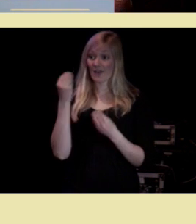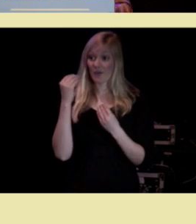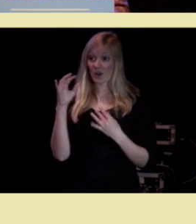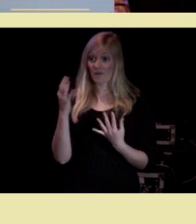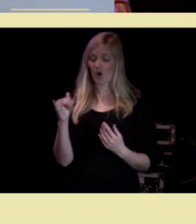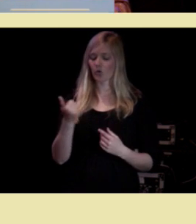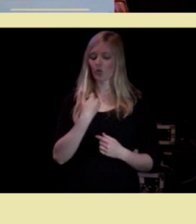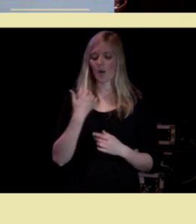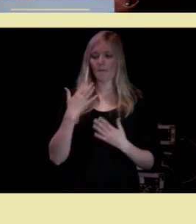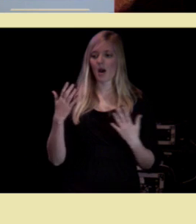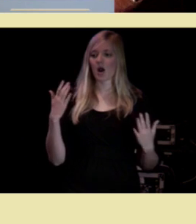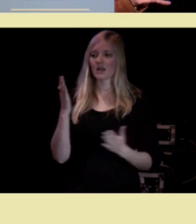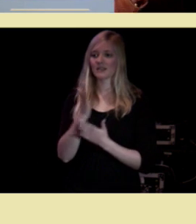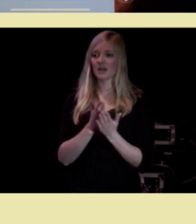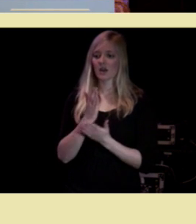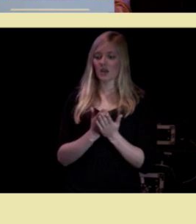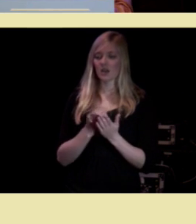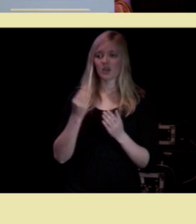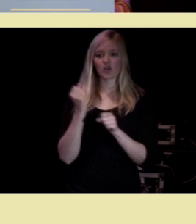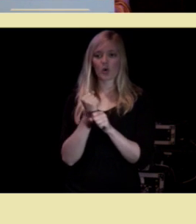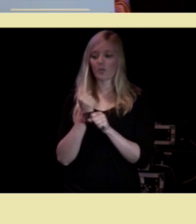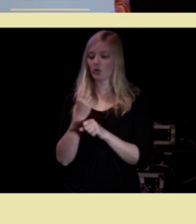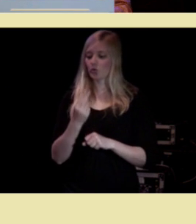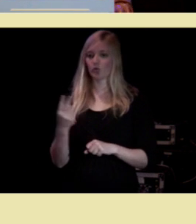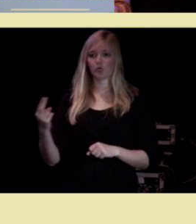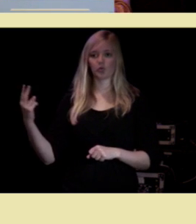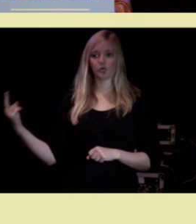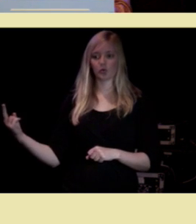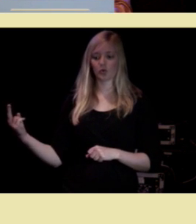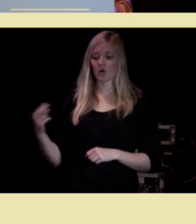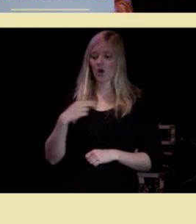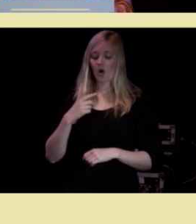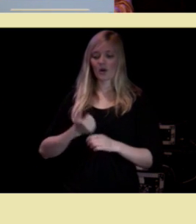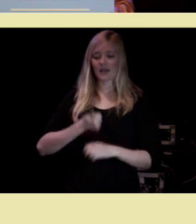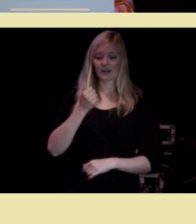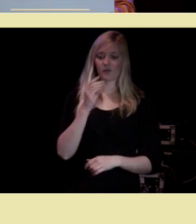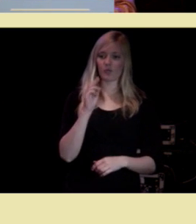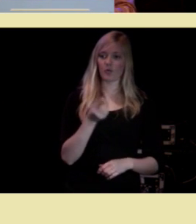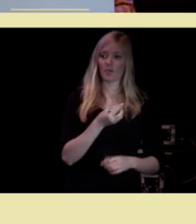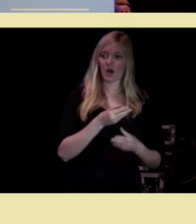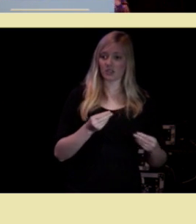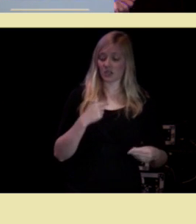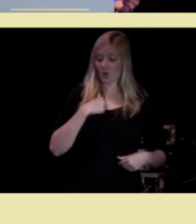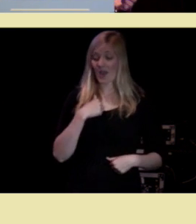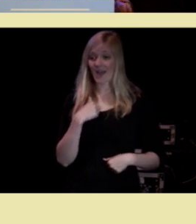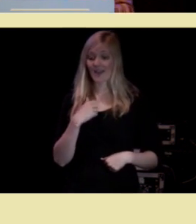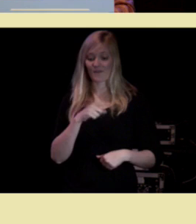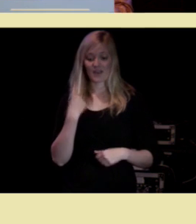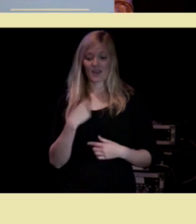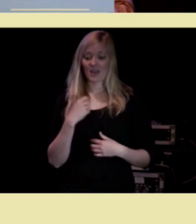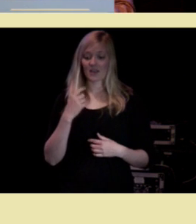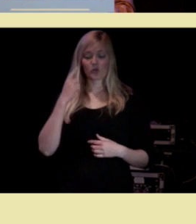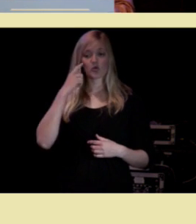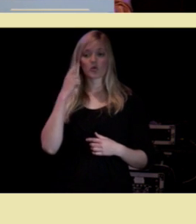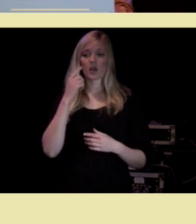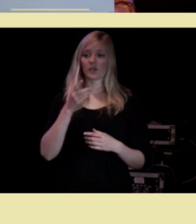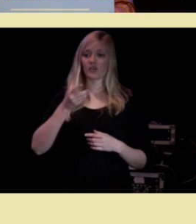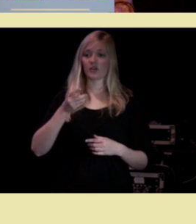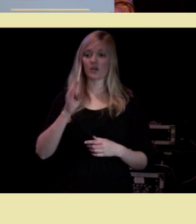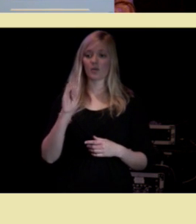mange saker nå jobber to og to. Og leder på BUP i Asker og jeg, vi vel ikke veldig overrasket om kanskje BUP om noen år vil bli en del